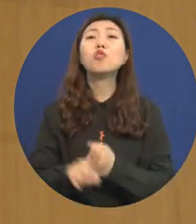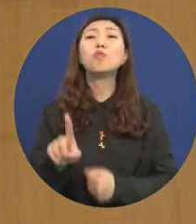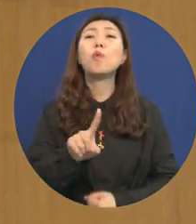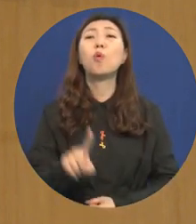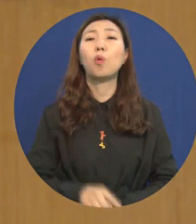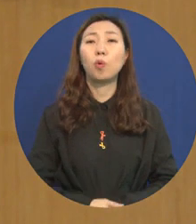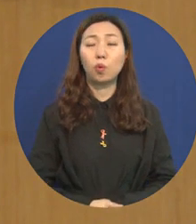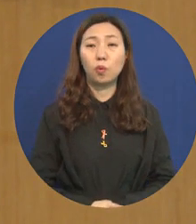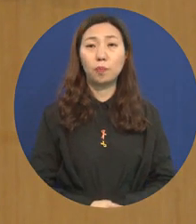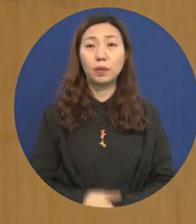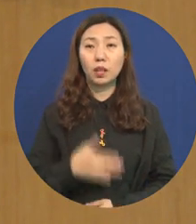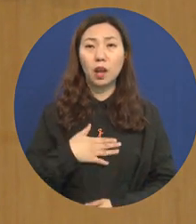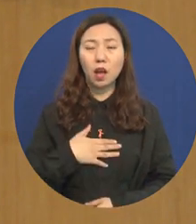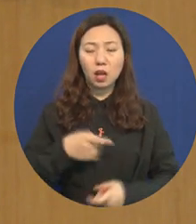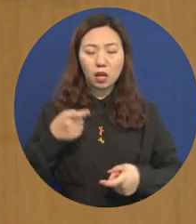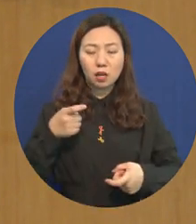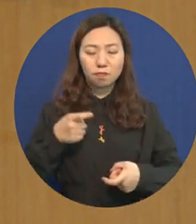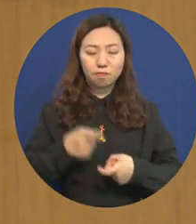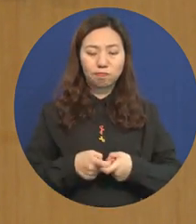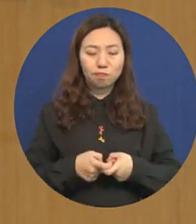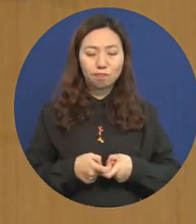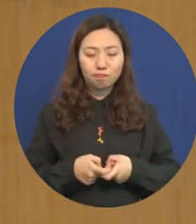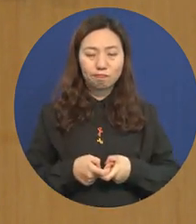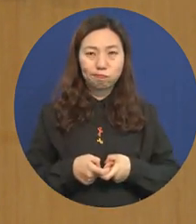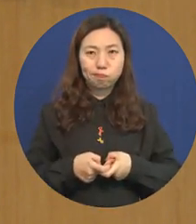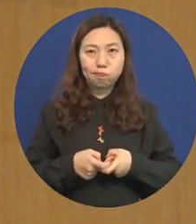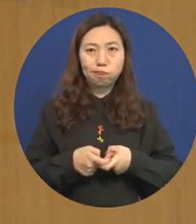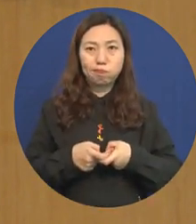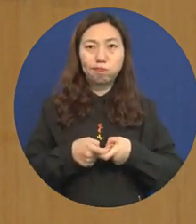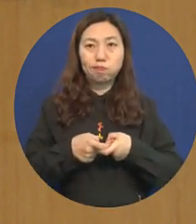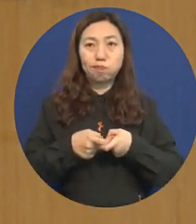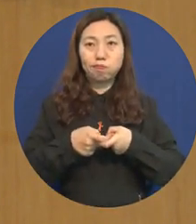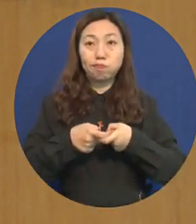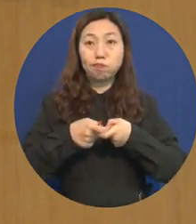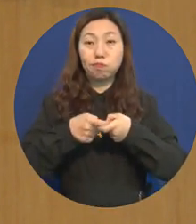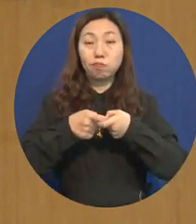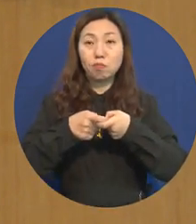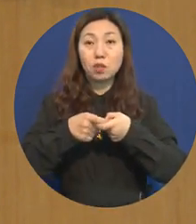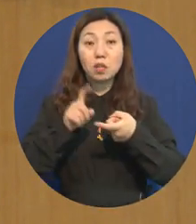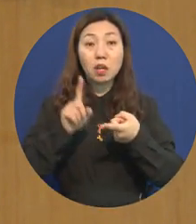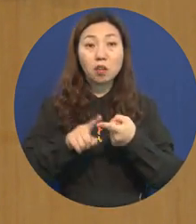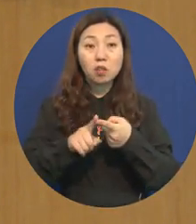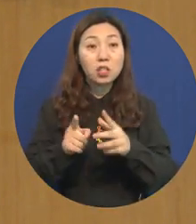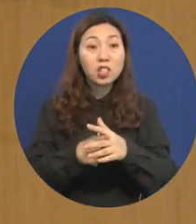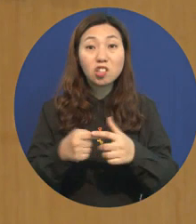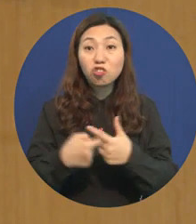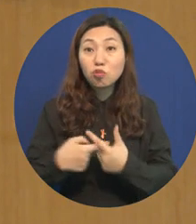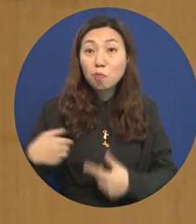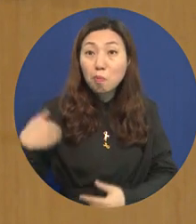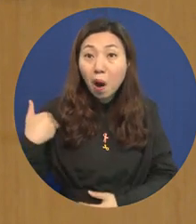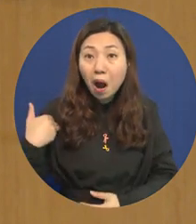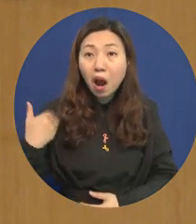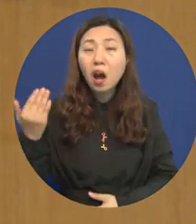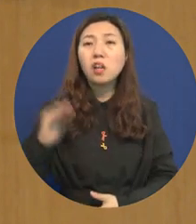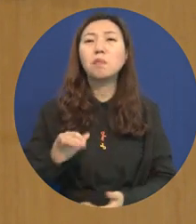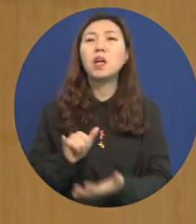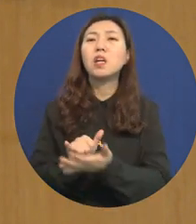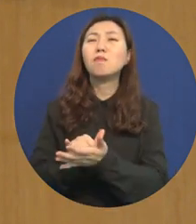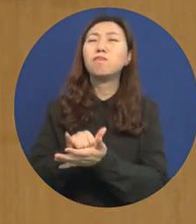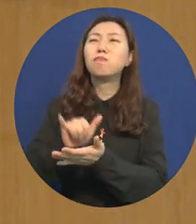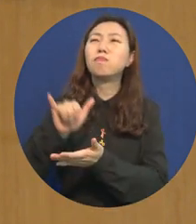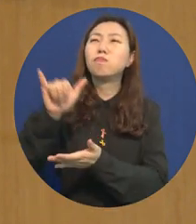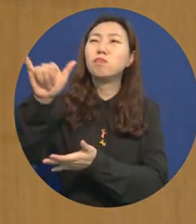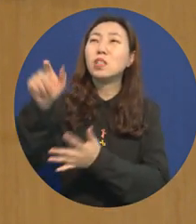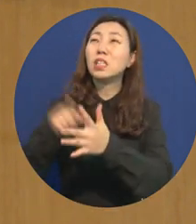제가 만약에 공중부양을 하면 여러분들이 왜 뜨는지 이유를 모르고, 비행기가 뜨는 것은 이유를 알기